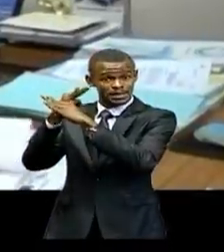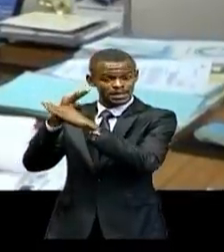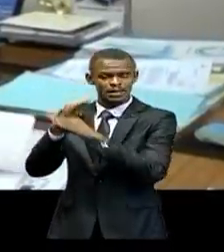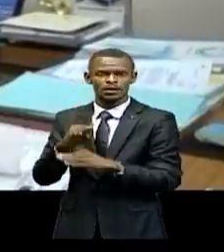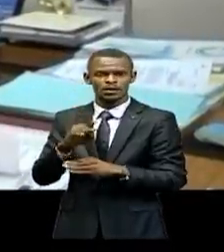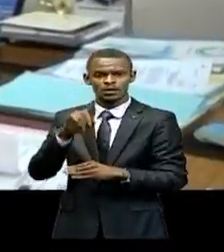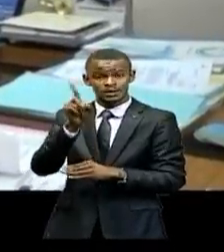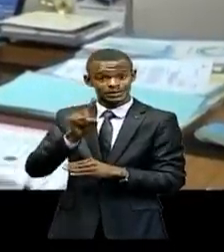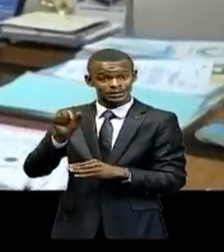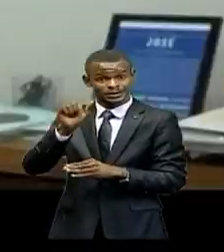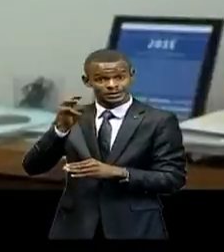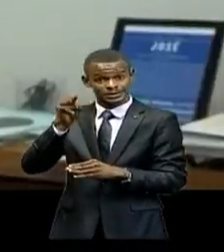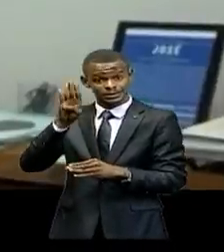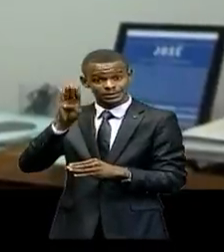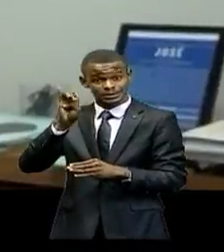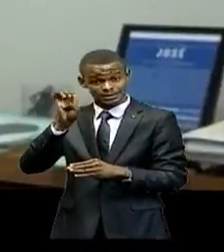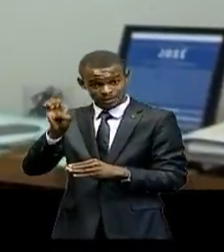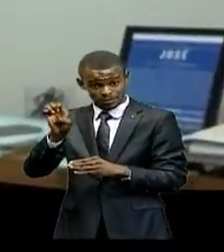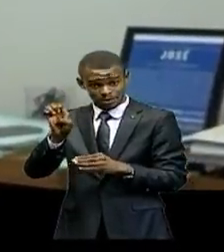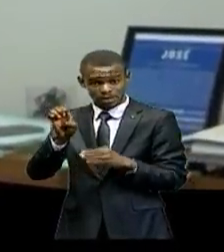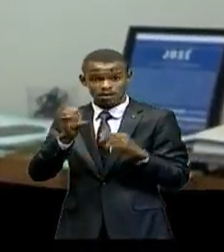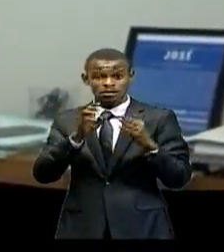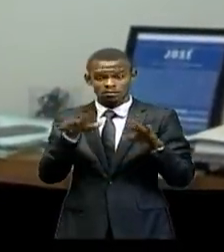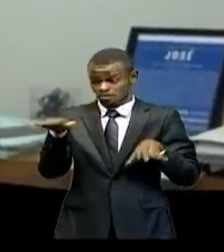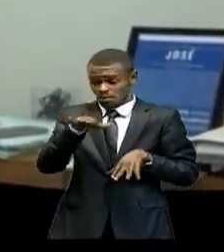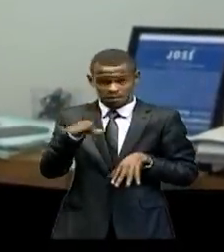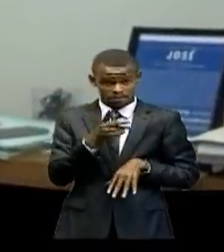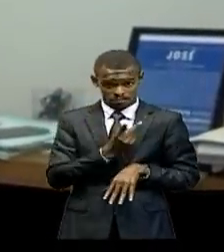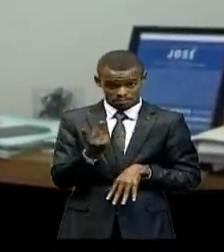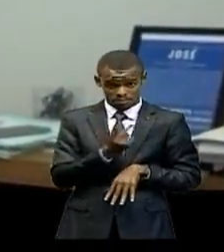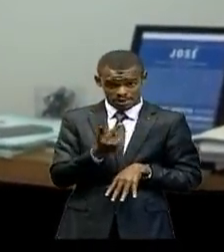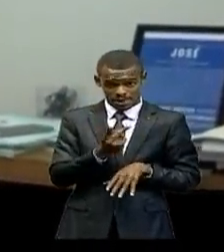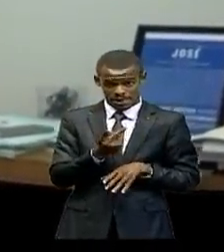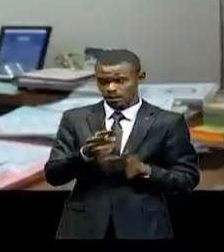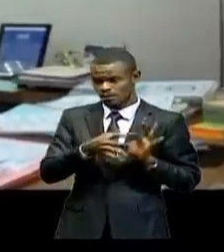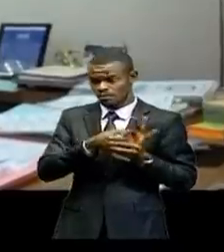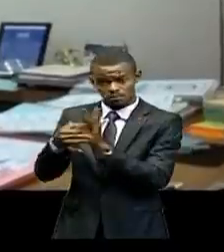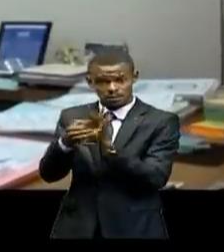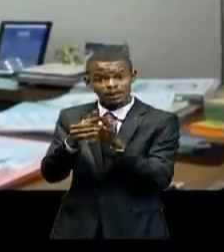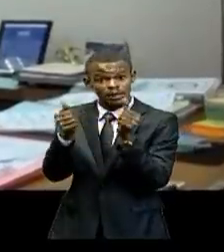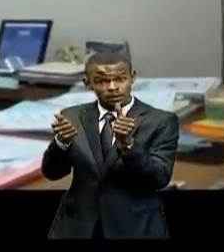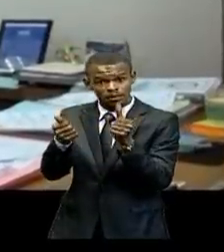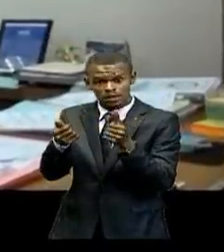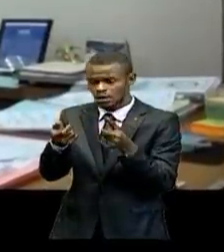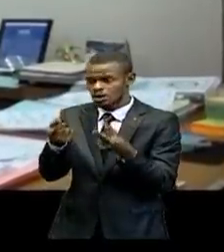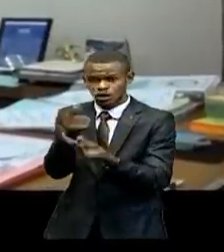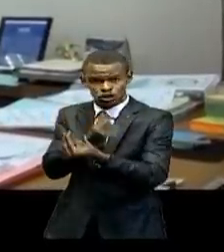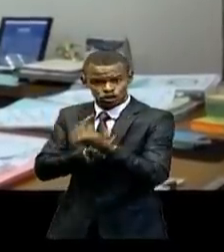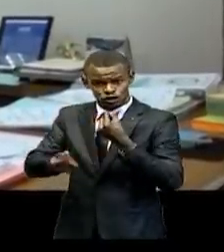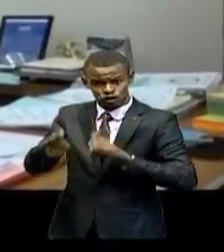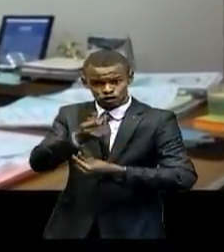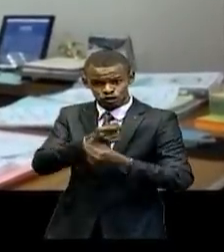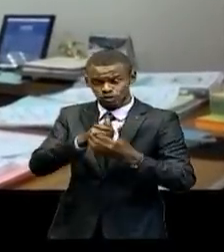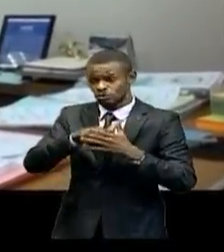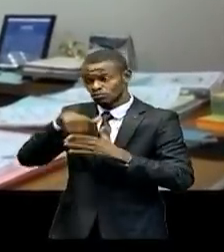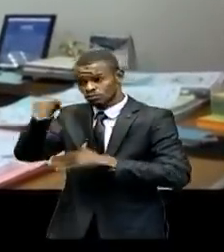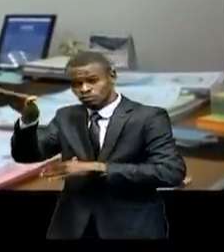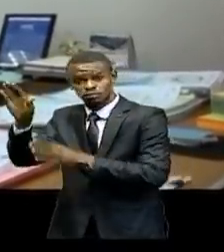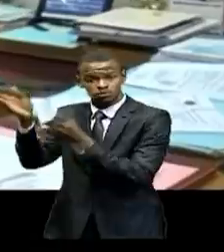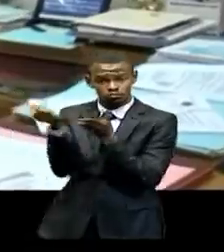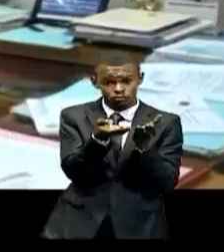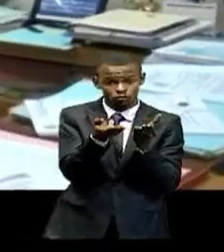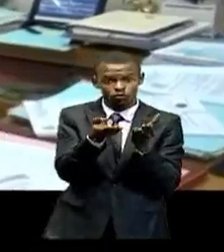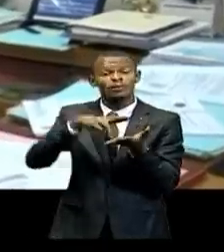pour ces deux pays partenaires commerciaux stratégiques dans les importations et les exportations. Cette ratification